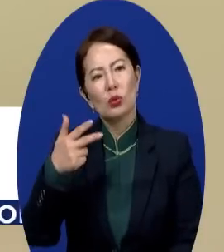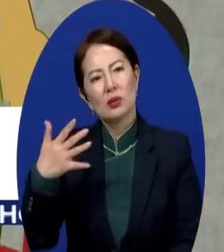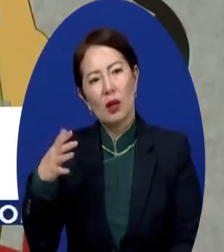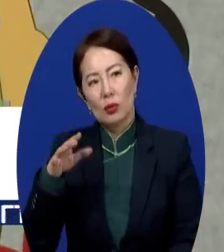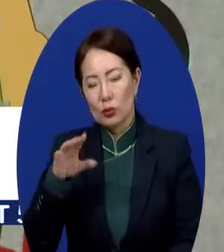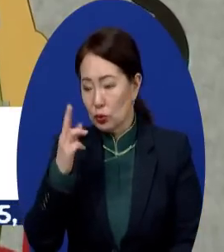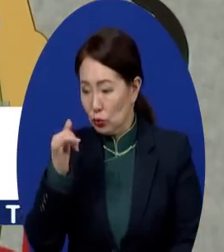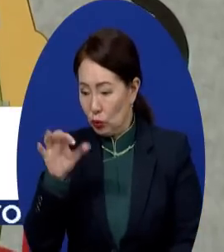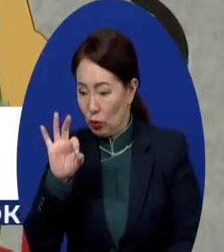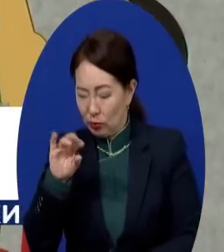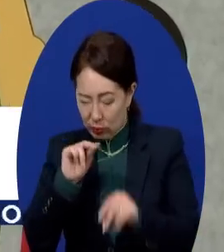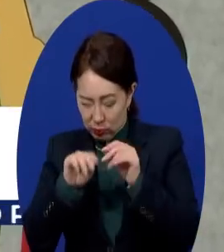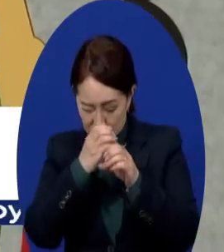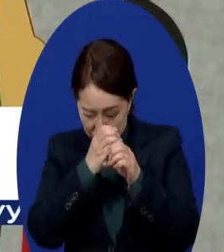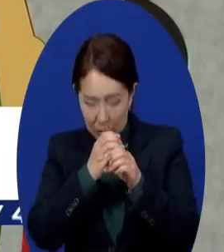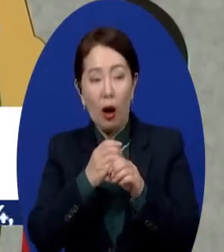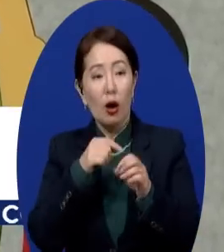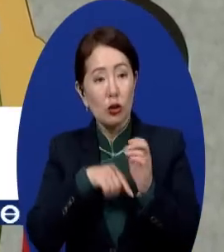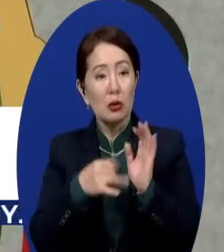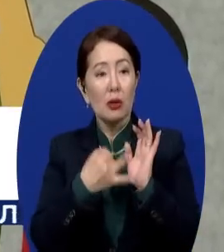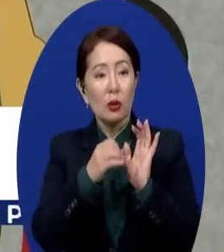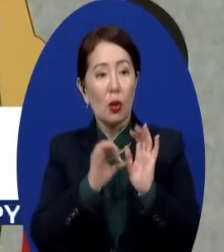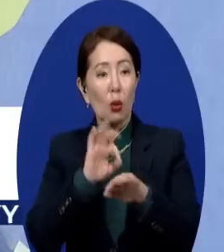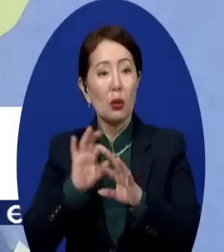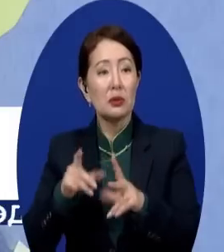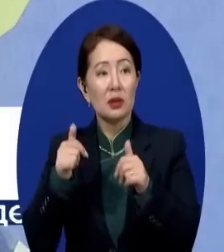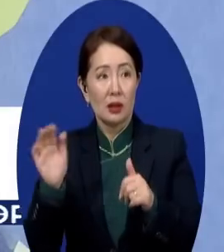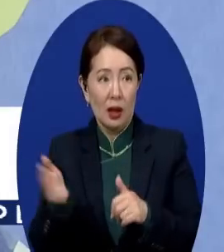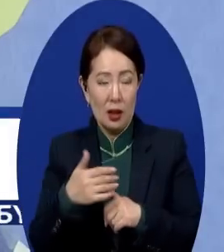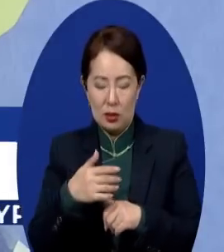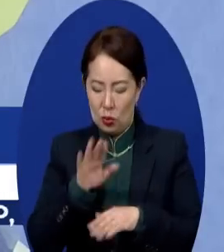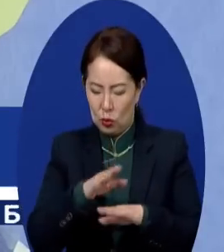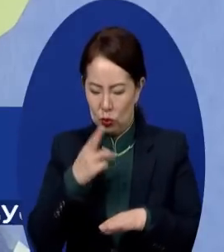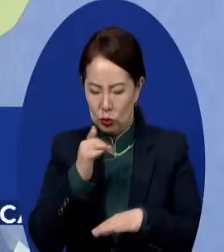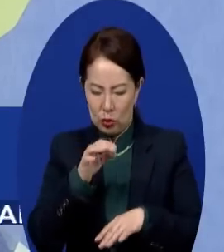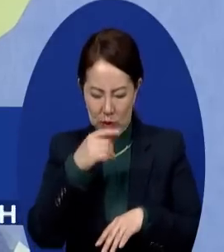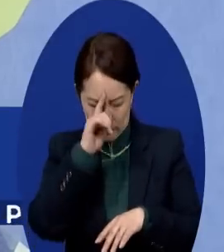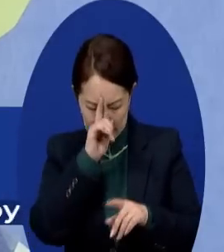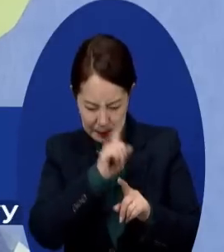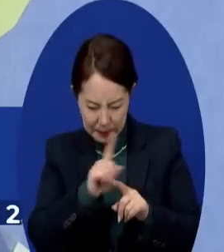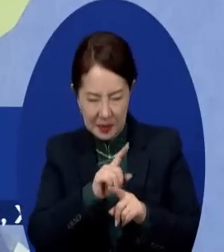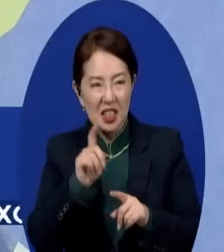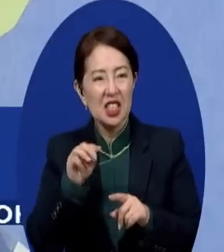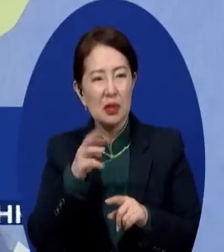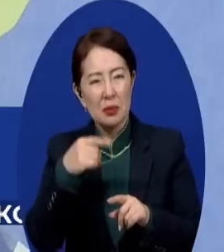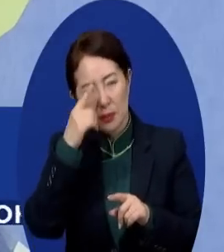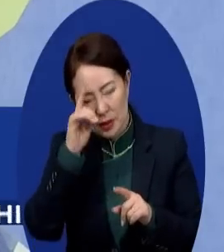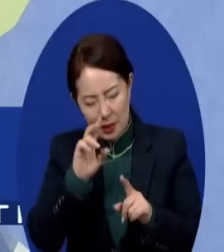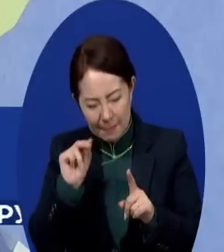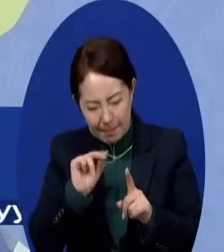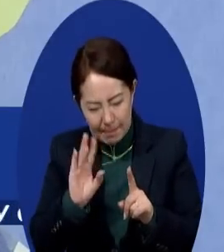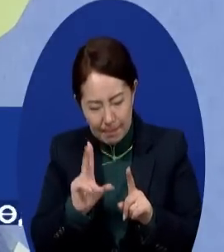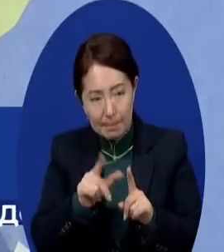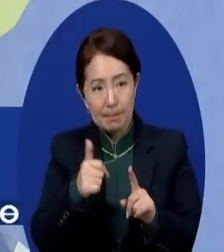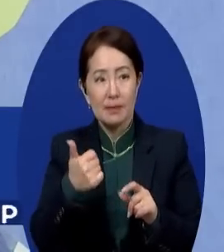ажиллагдсанаас 70% нь эдгээд гарсан байгаа. Хүүхдийн хавдар, цусны хавдар бол маш сайн хэм имчилгээнд үр дүн өгдөг хавдар аа.